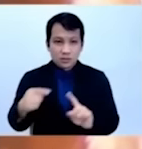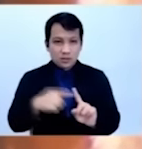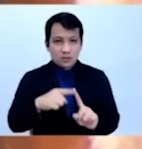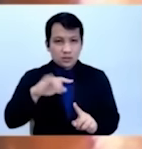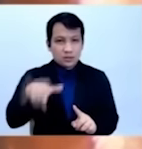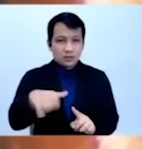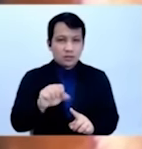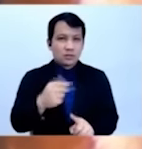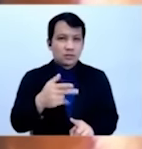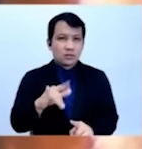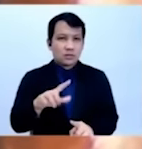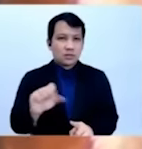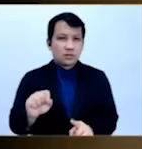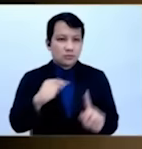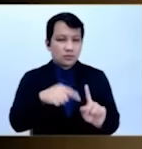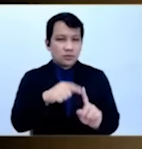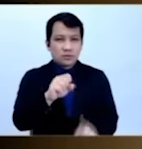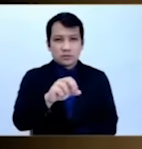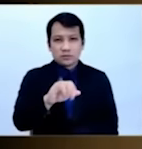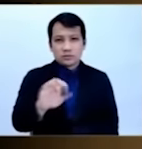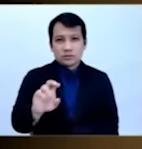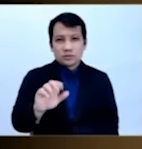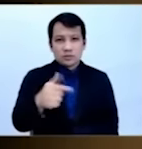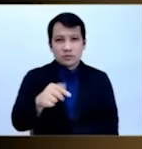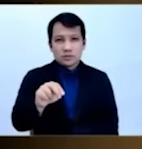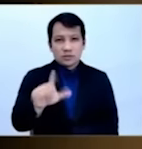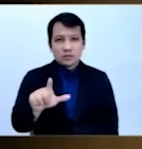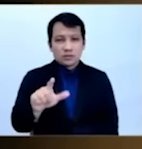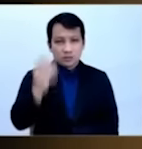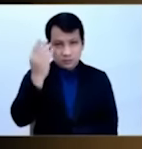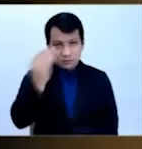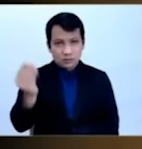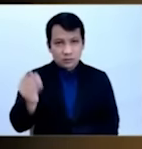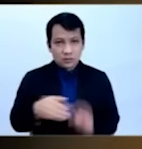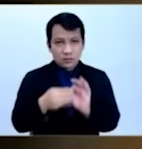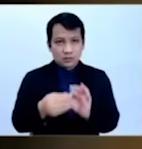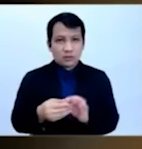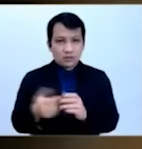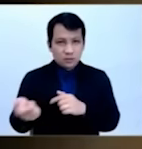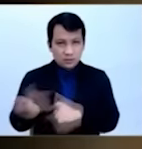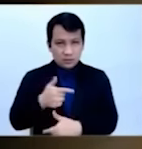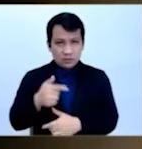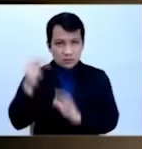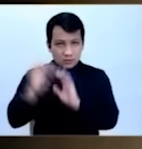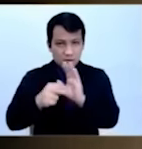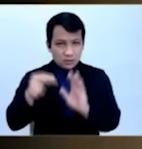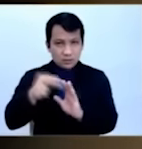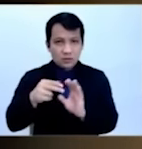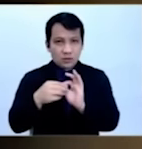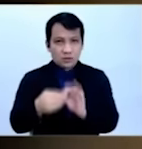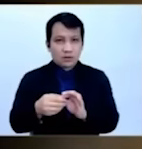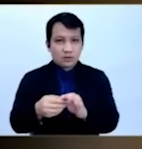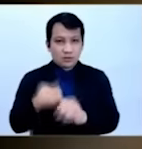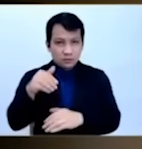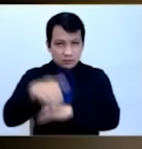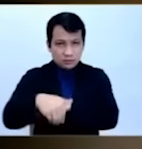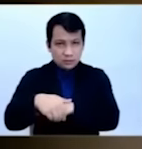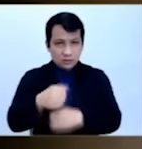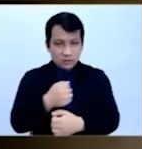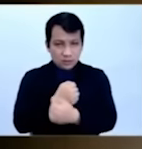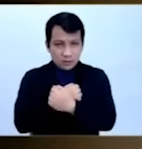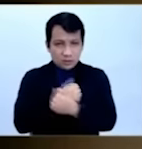alias Senior Aguila sa ibang miyembro. Patunay nito ay binigay sa aming video kung saan nagsagawa ng gabi ng pagmamahal sa lugar